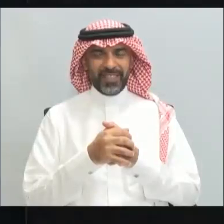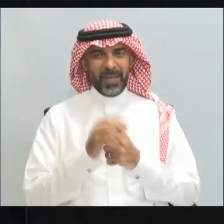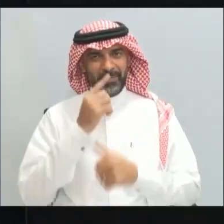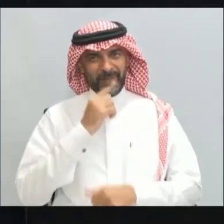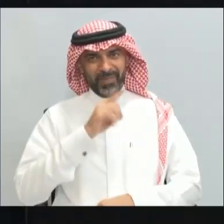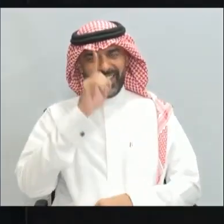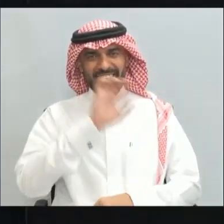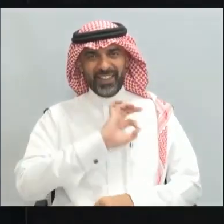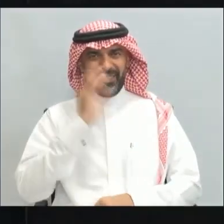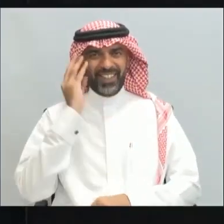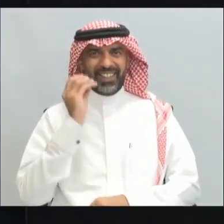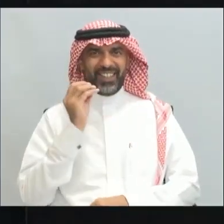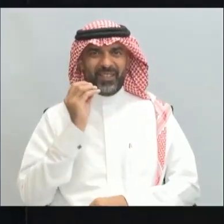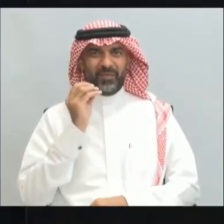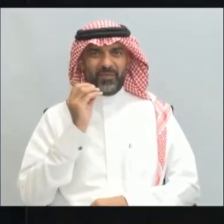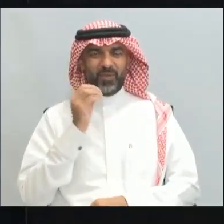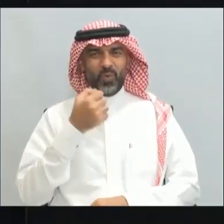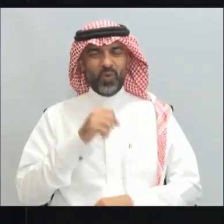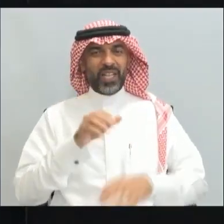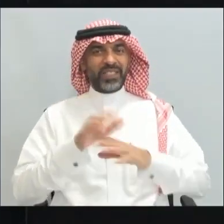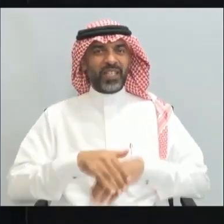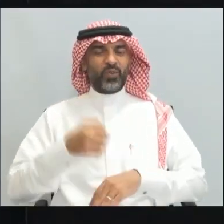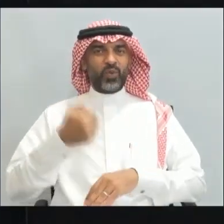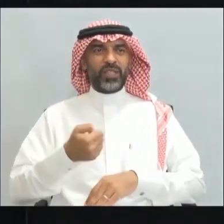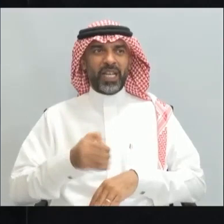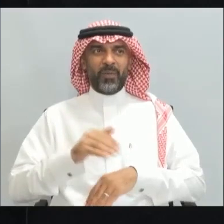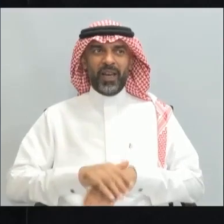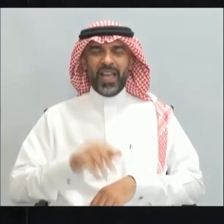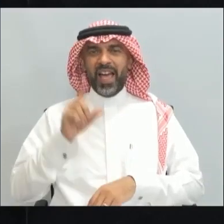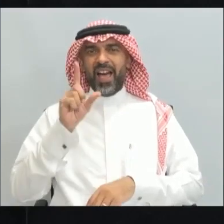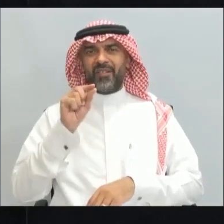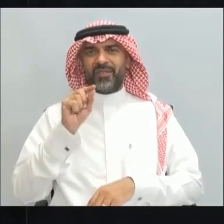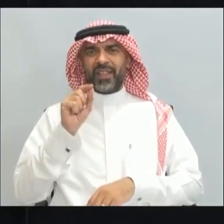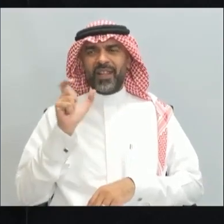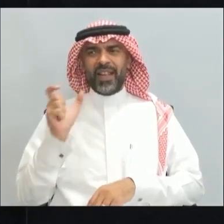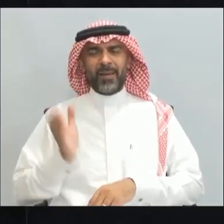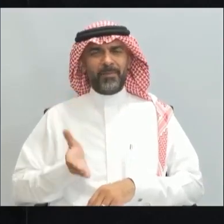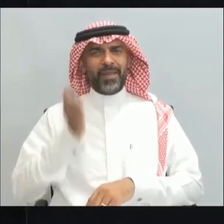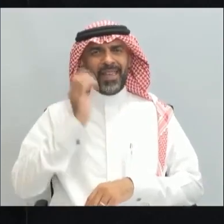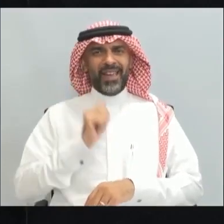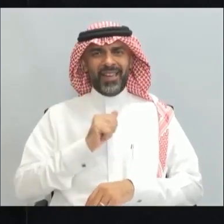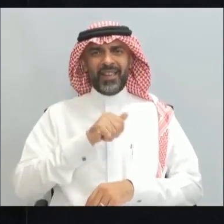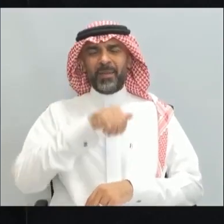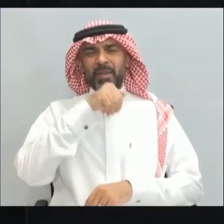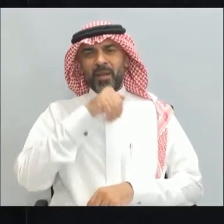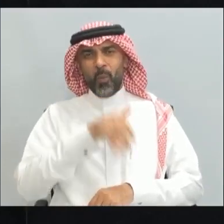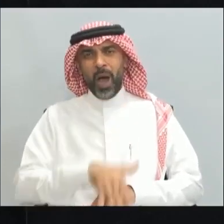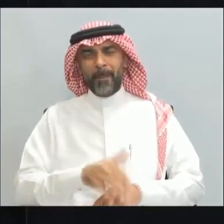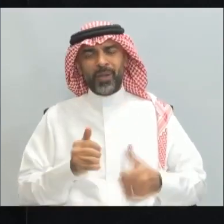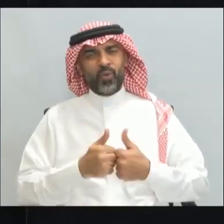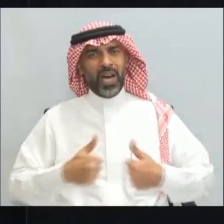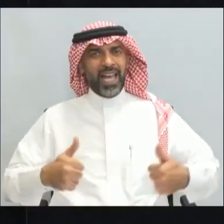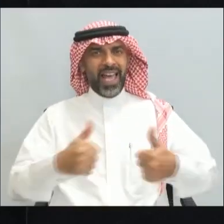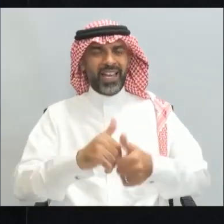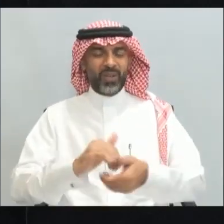بسم الله الرحمن الرحيم والصلاه والسلام على اشرف الانبياء والمرسلين نبينا محمد وعلى اله